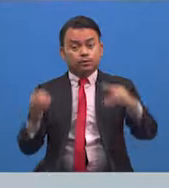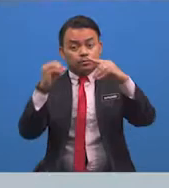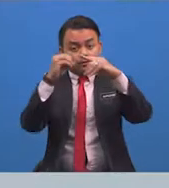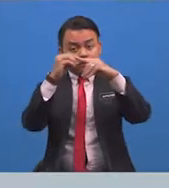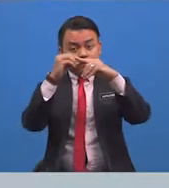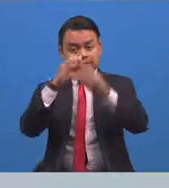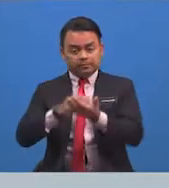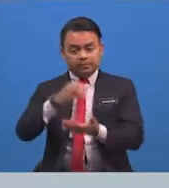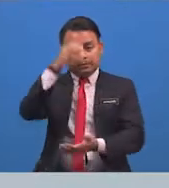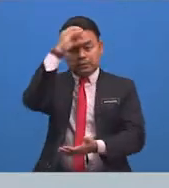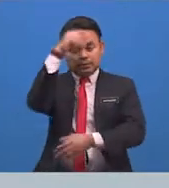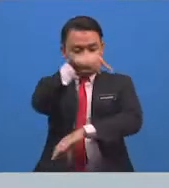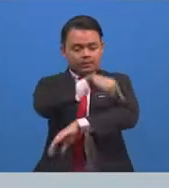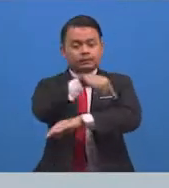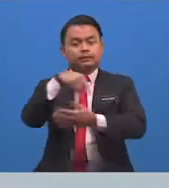pembelajaran hari ini.